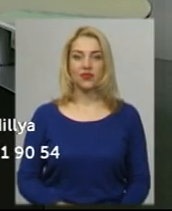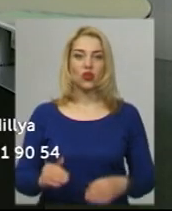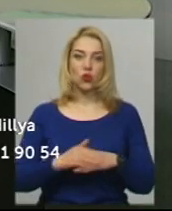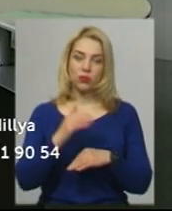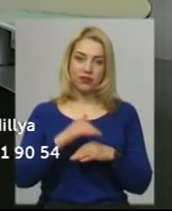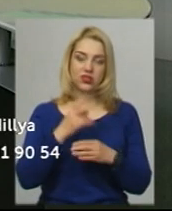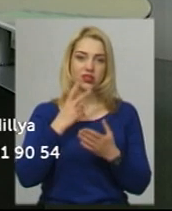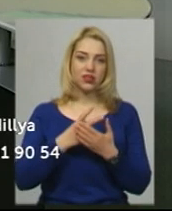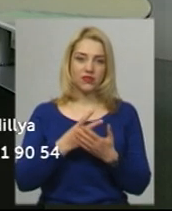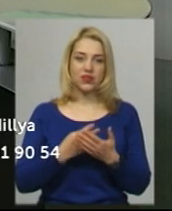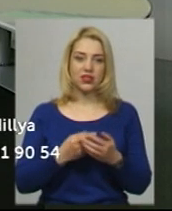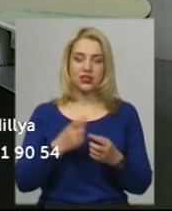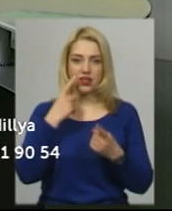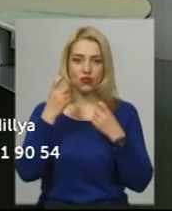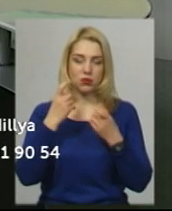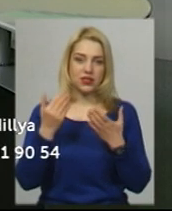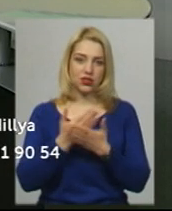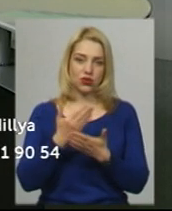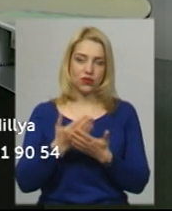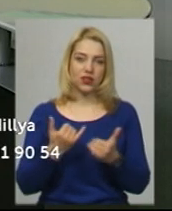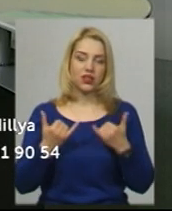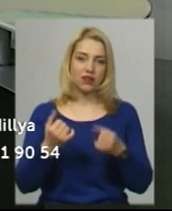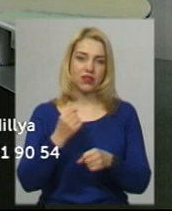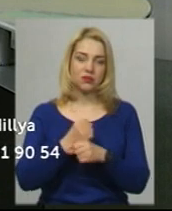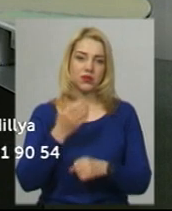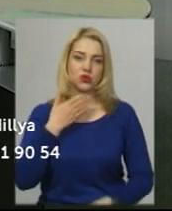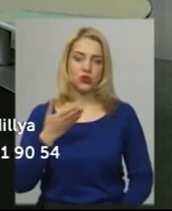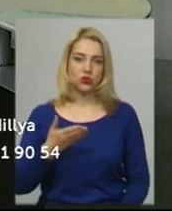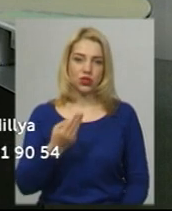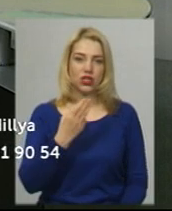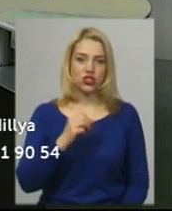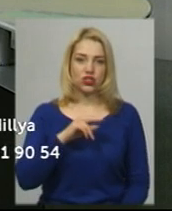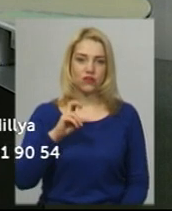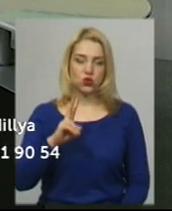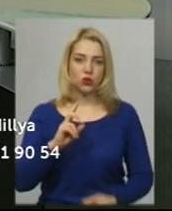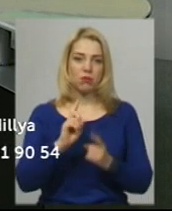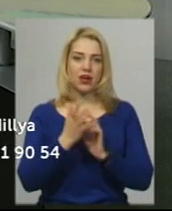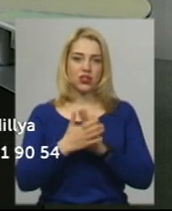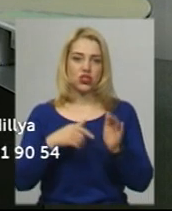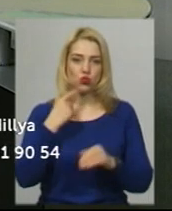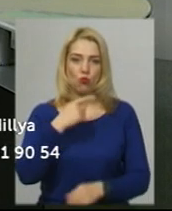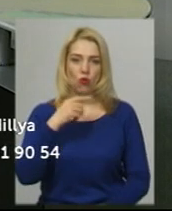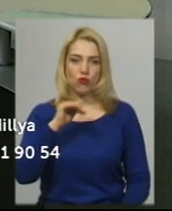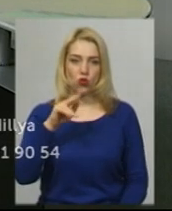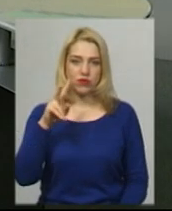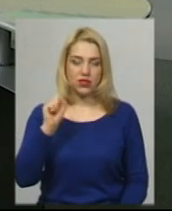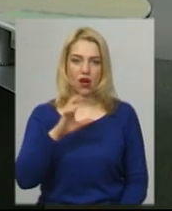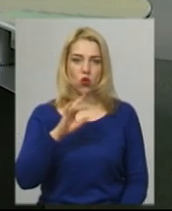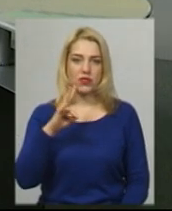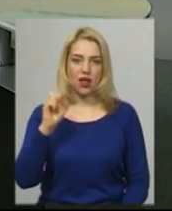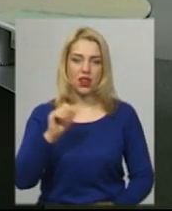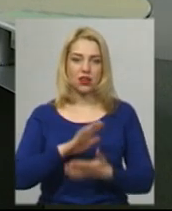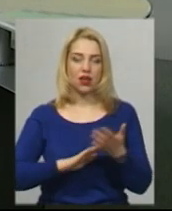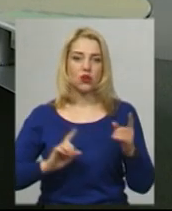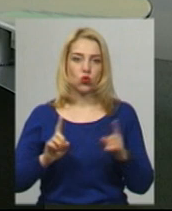Доброго вечора. В ефірі Суспільного інформаційний випуск. У студії для вас працюють ведуча Катерина Шевчук. На жесту мову перекладає Оксана Фіновська.